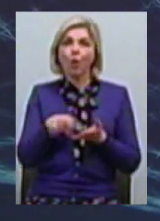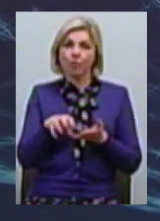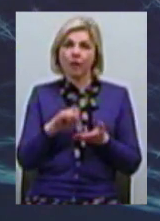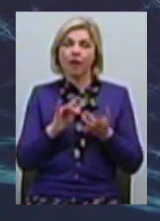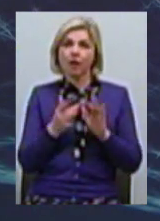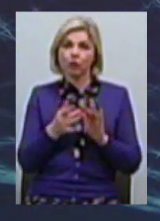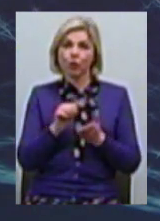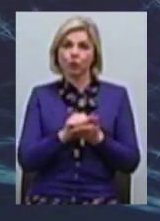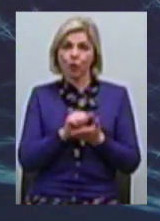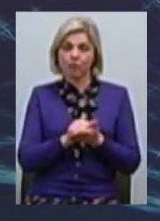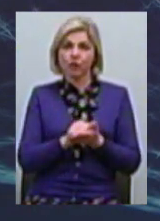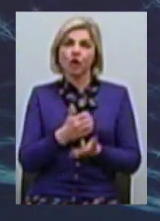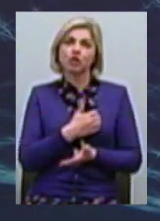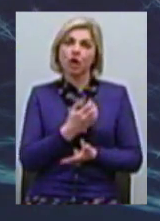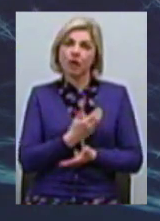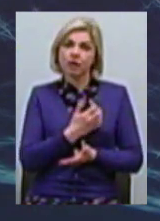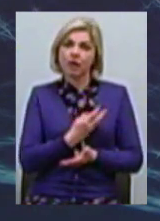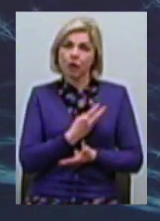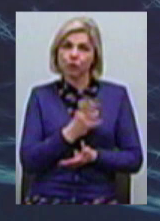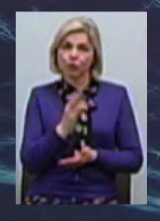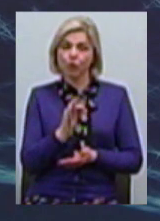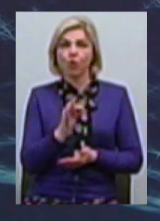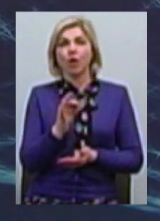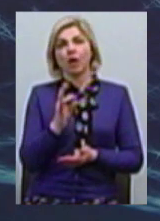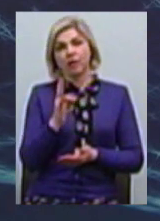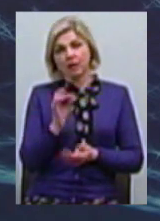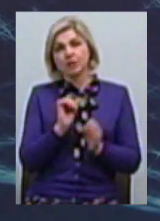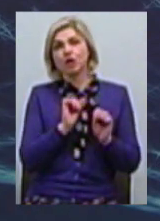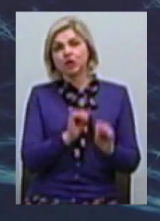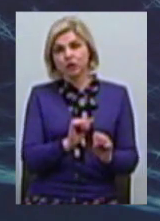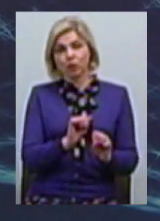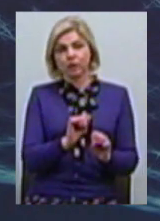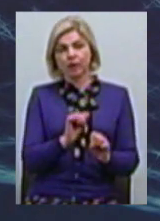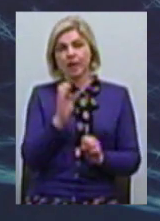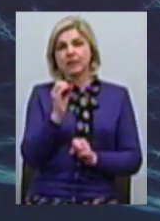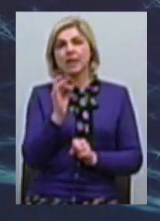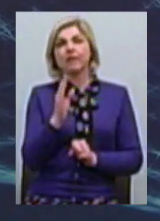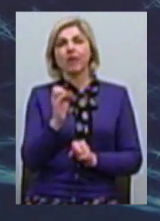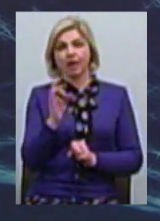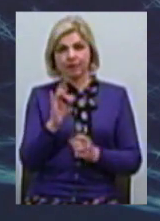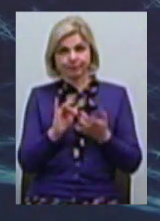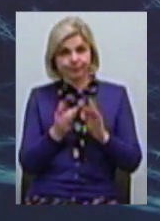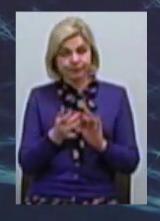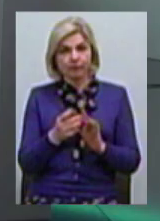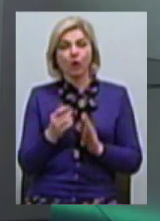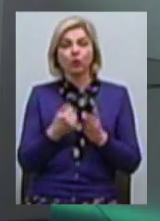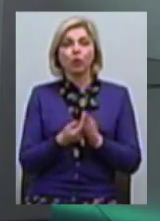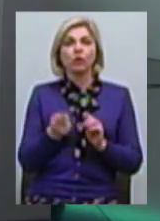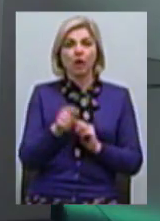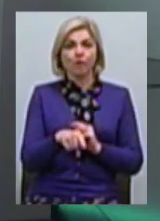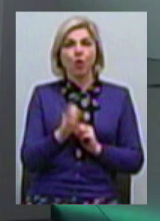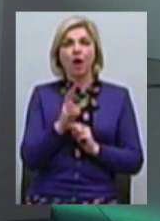электронных документов, желательно на защищенных серверах. То есть до того, как мы полностью